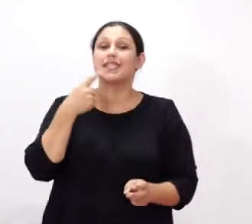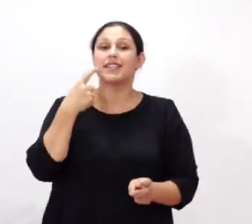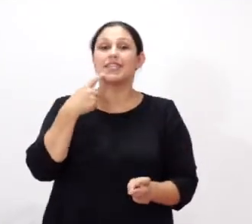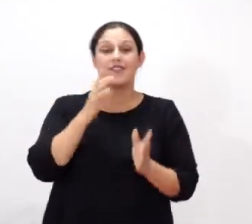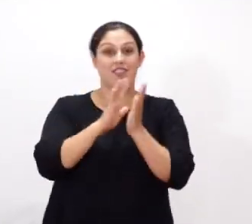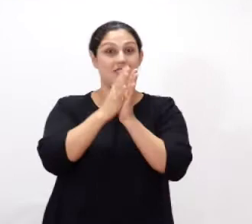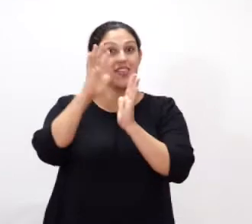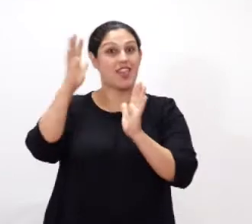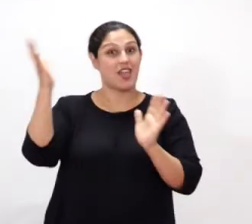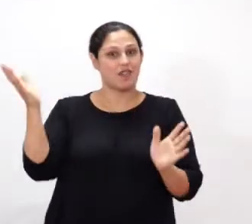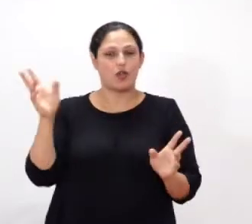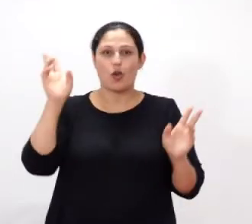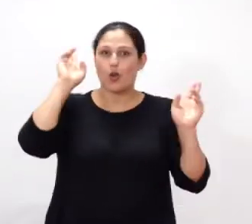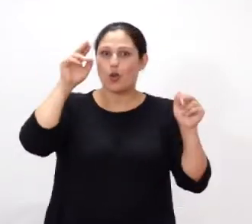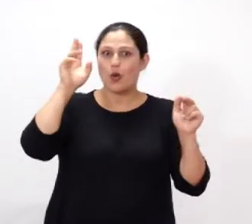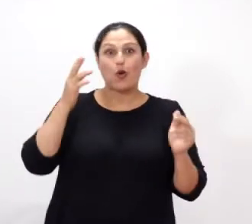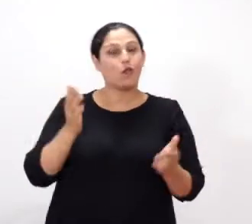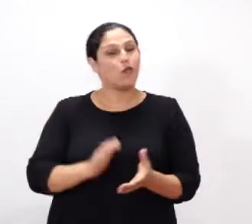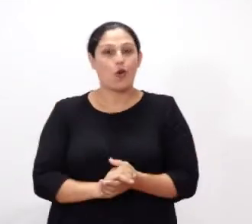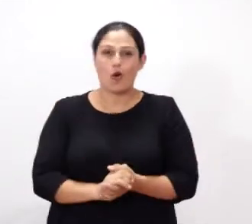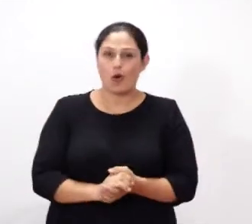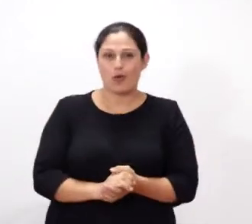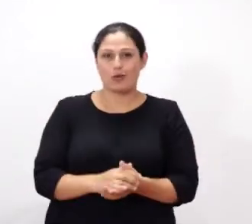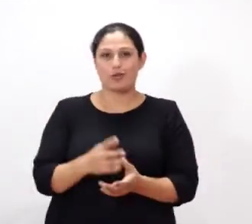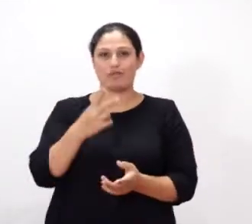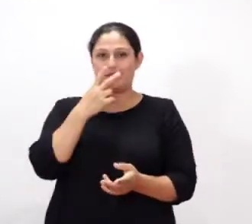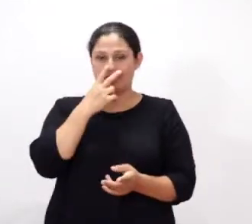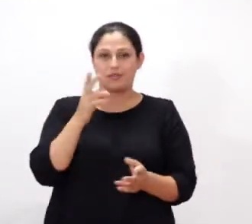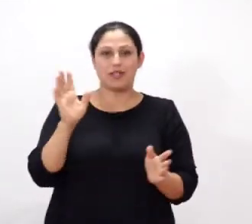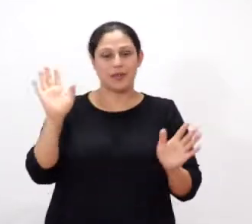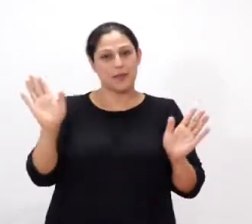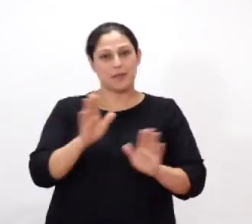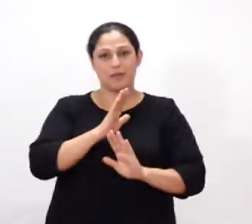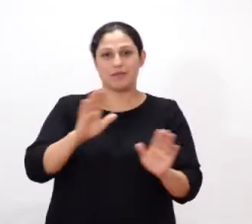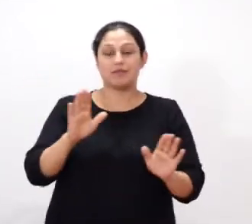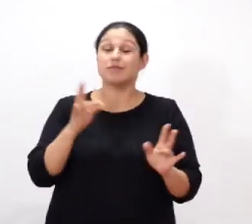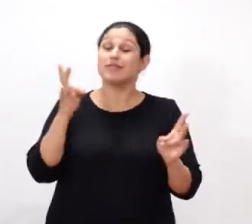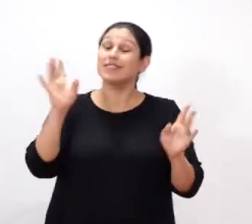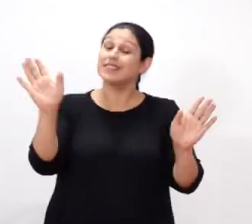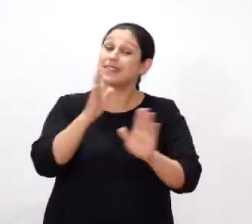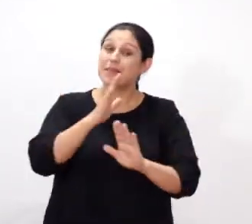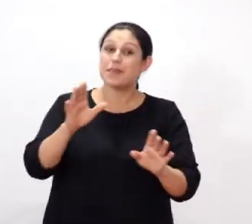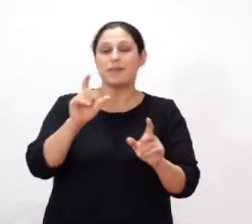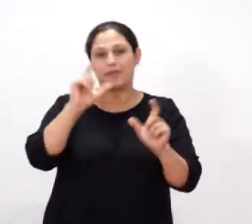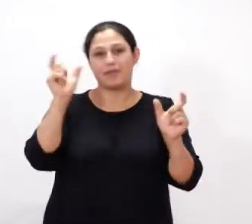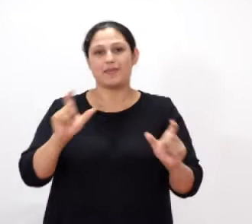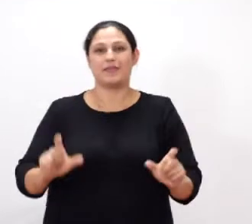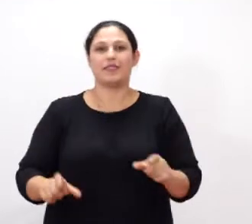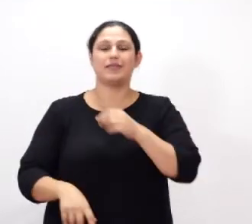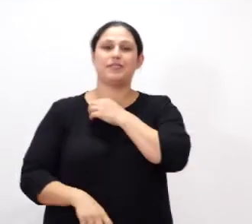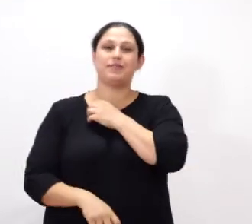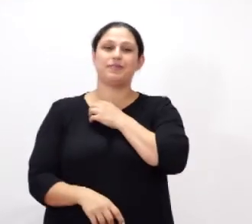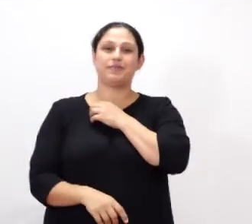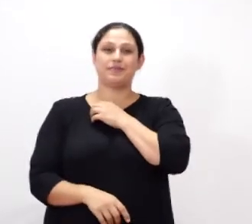وا پنده لبای شعرکمون رو نخوندیم کن